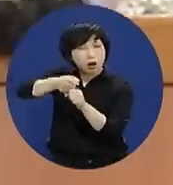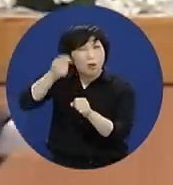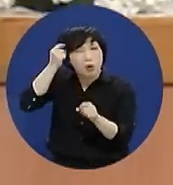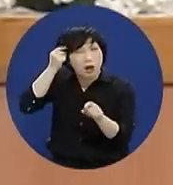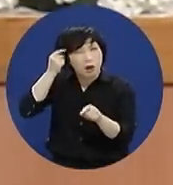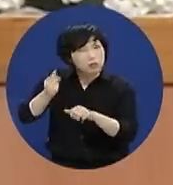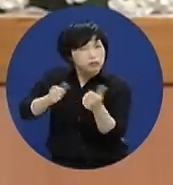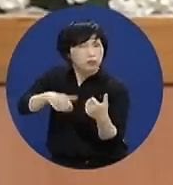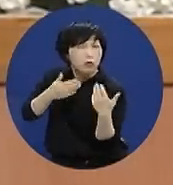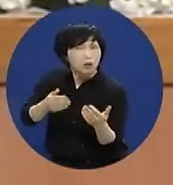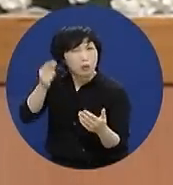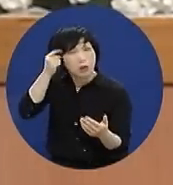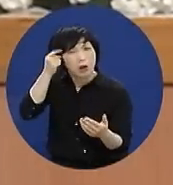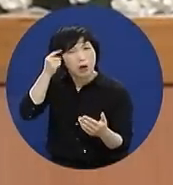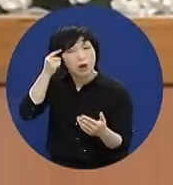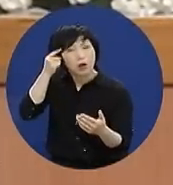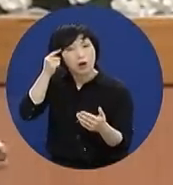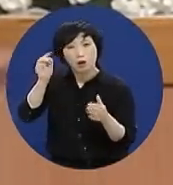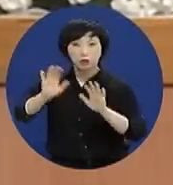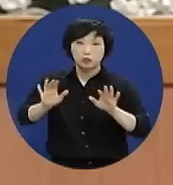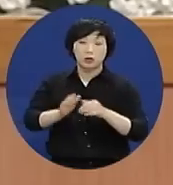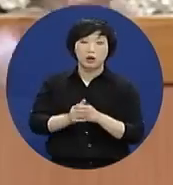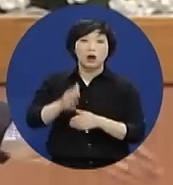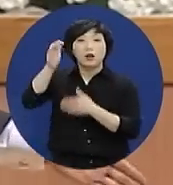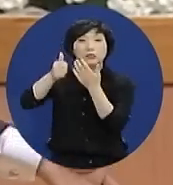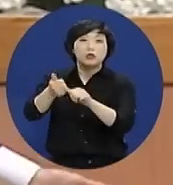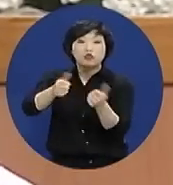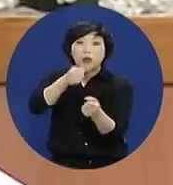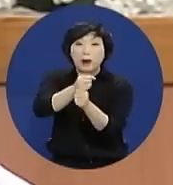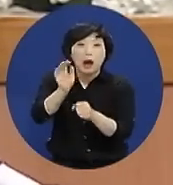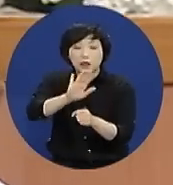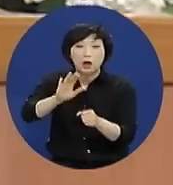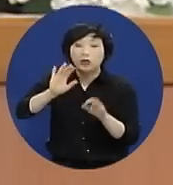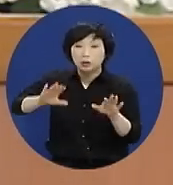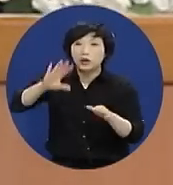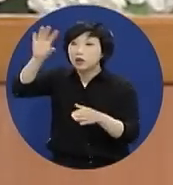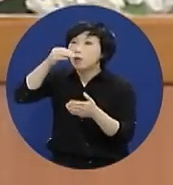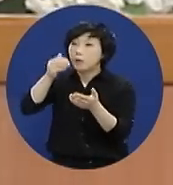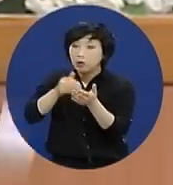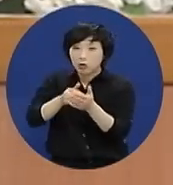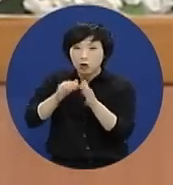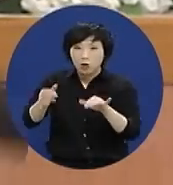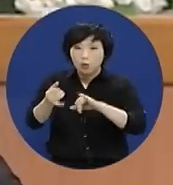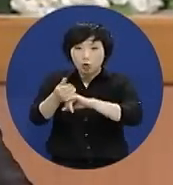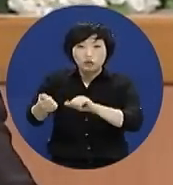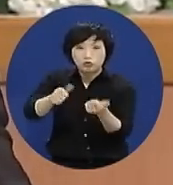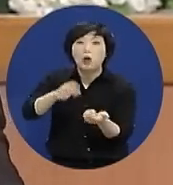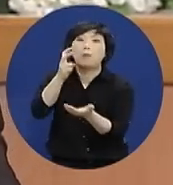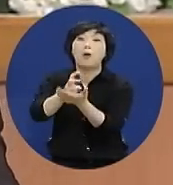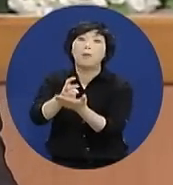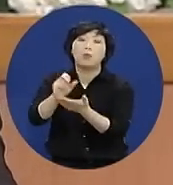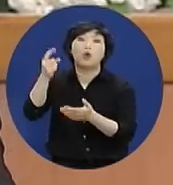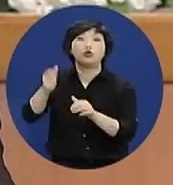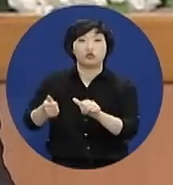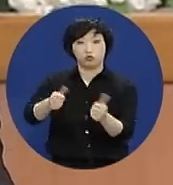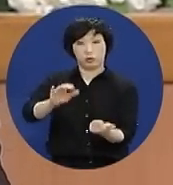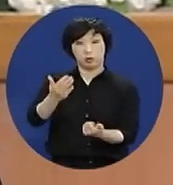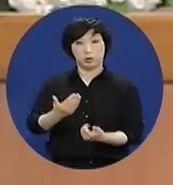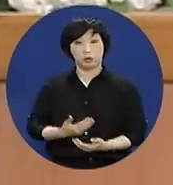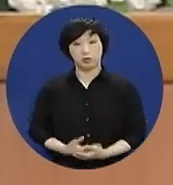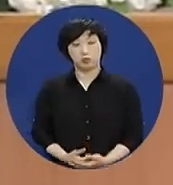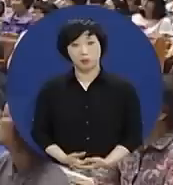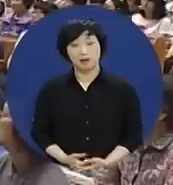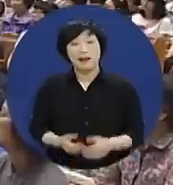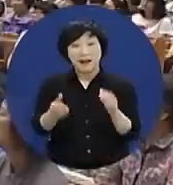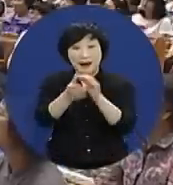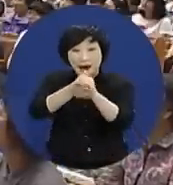のせいで神様がそこまで人を殺しますか様が殺すのではなく食べると必ず死ぬと定めた神